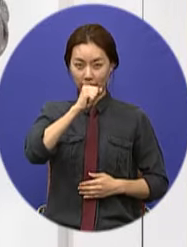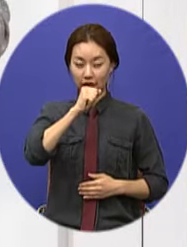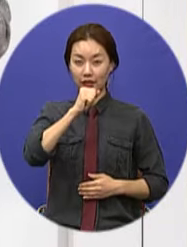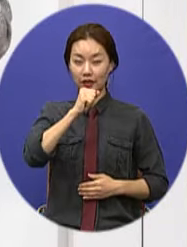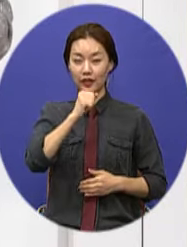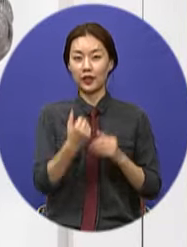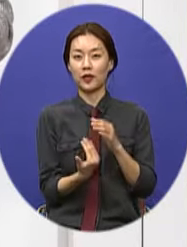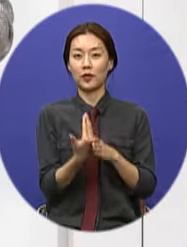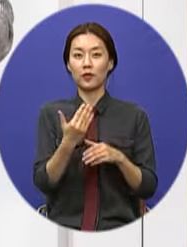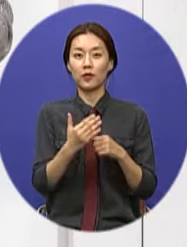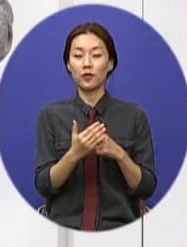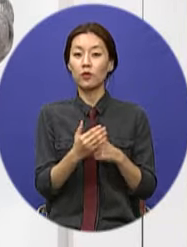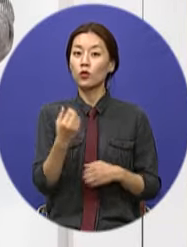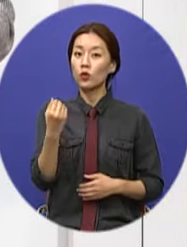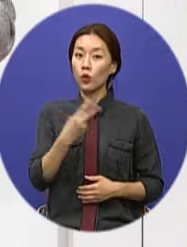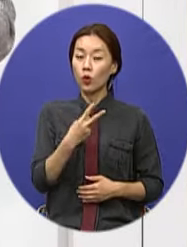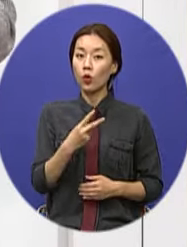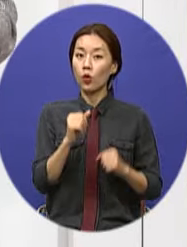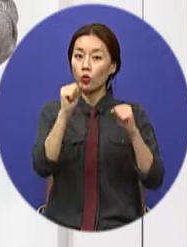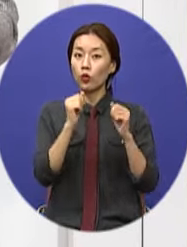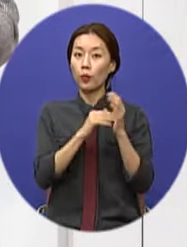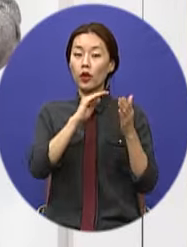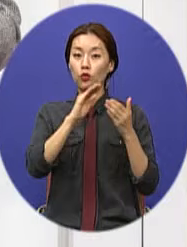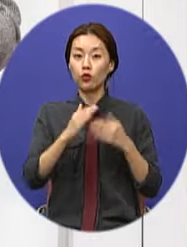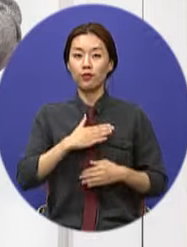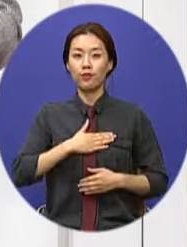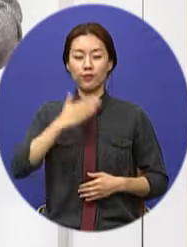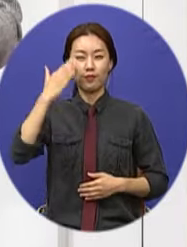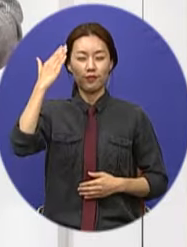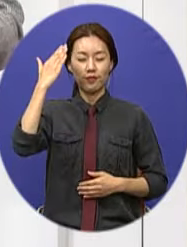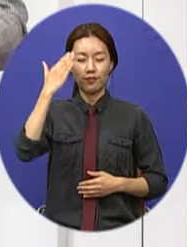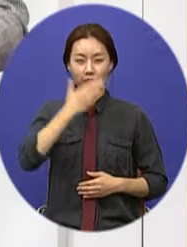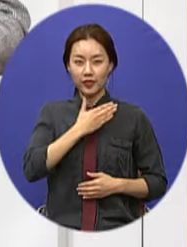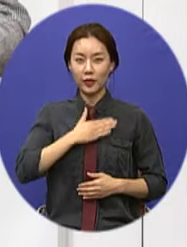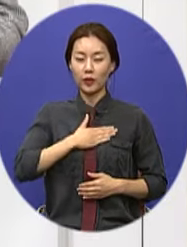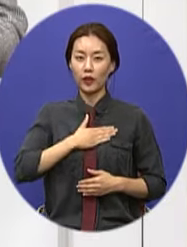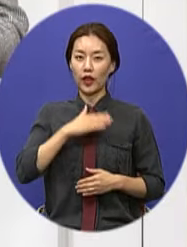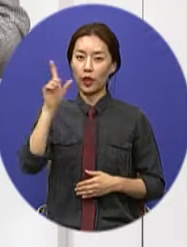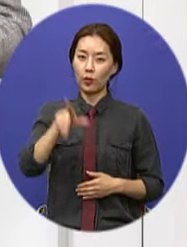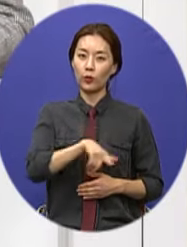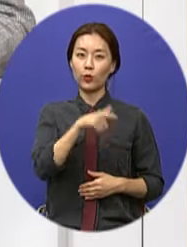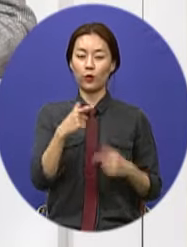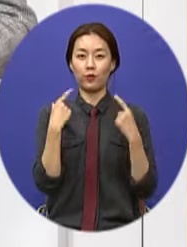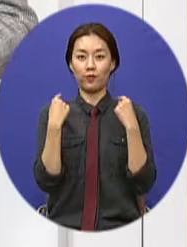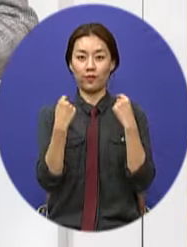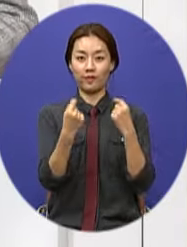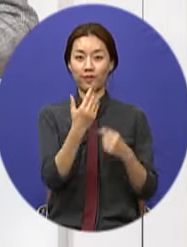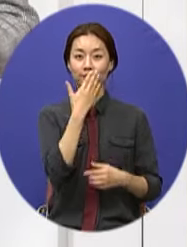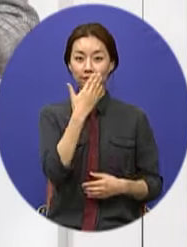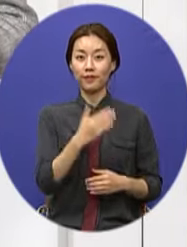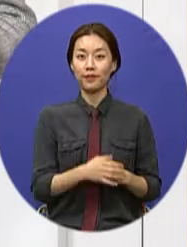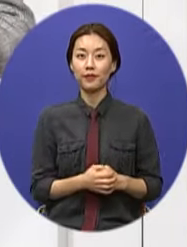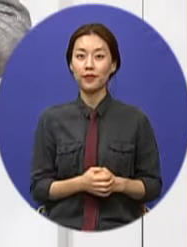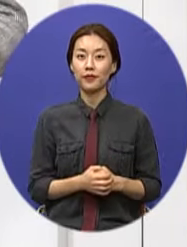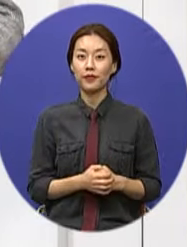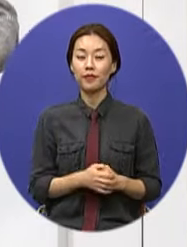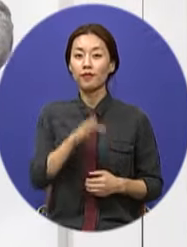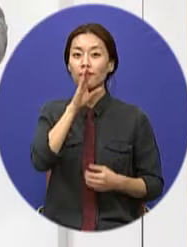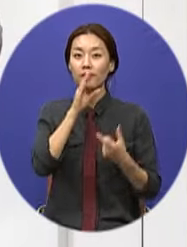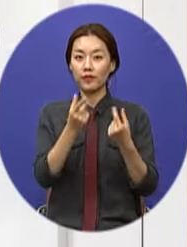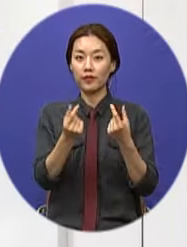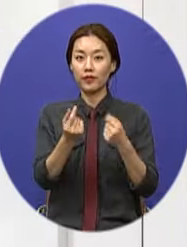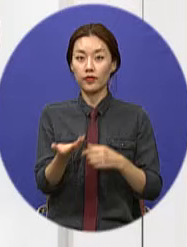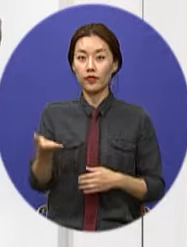하고요. 그다음에 운동 후에 상쾌한 기분을 하루 종일 네. 유지를 할 수 있다고 그래요. 그렇군요. 아침 운동을 하고. 맞아요.